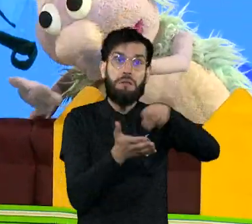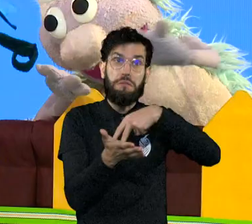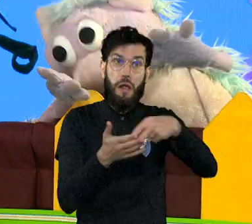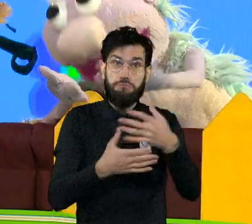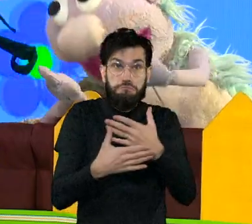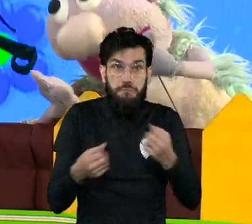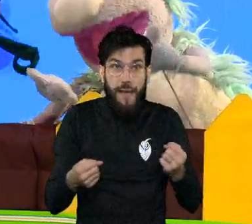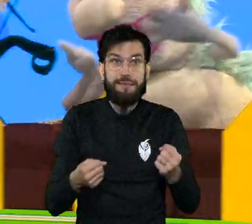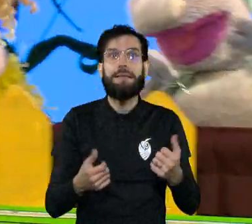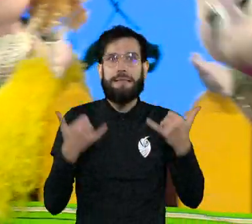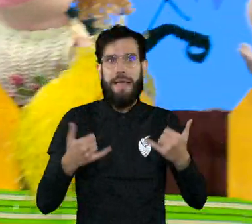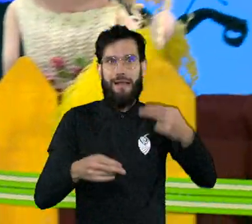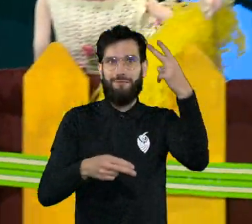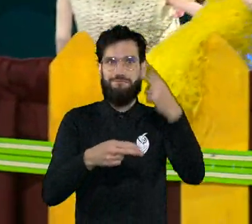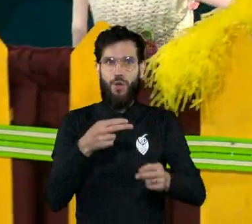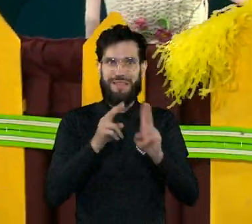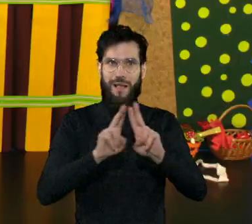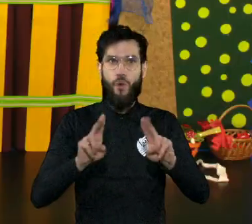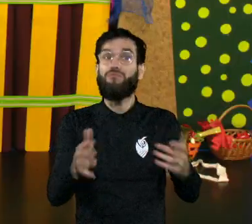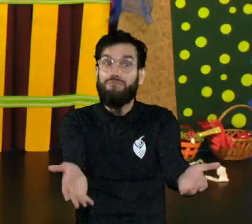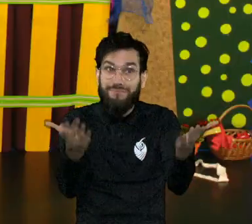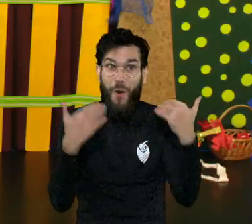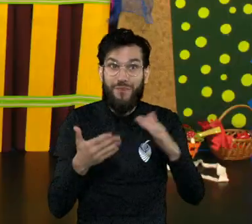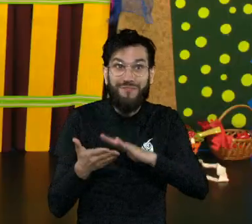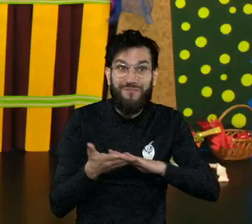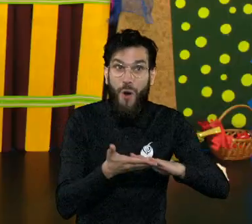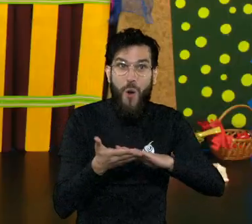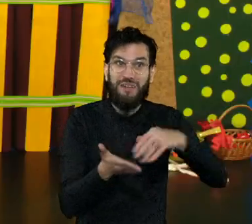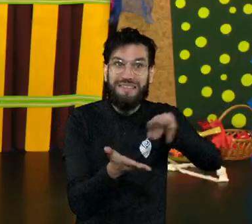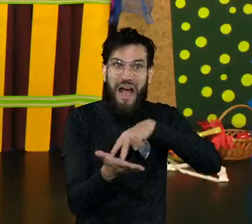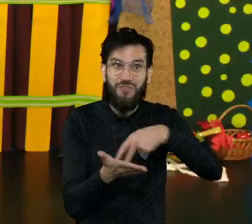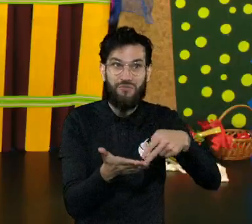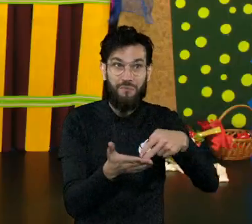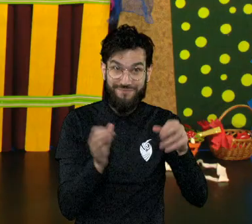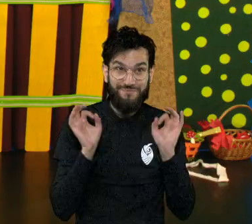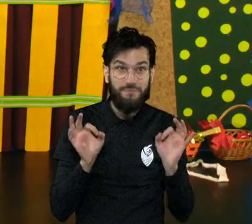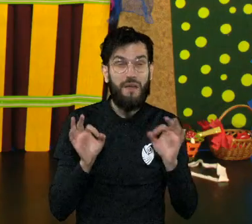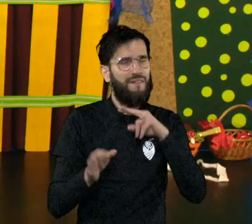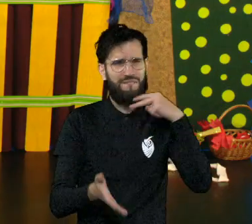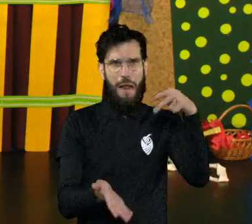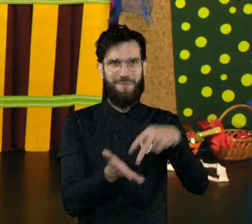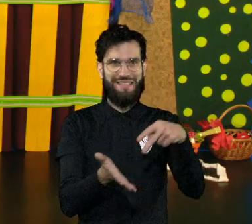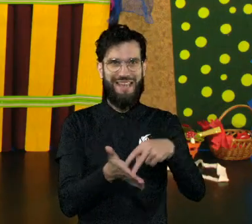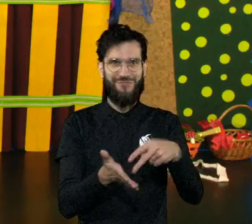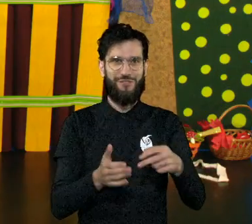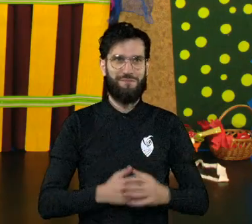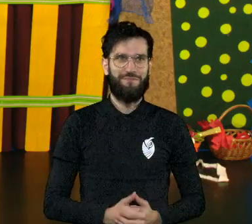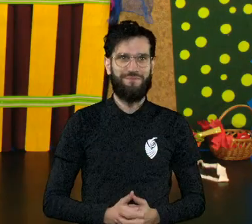netancovali s nami, toto je vaša posledná šanca to urobiť a zatancovať si. Ja sa na to veľmi teším.